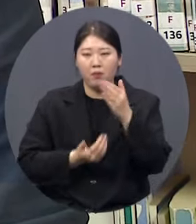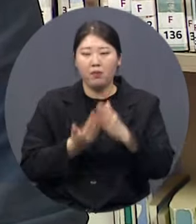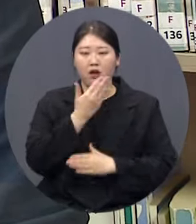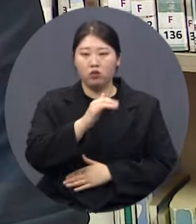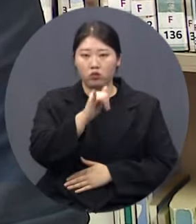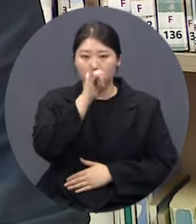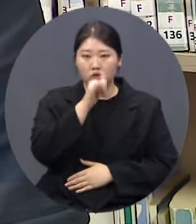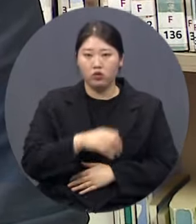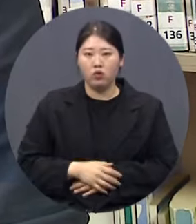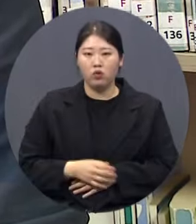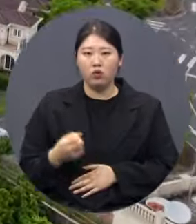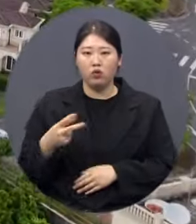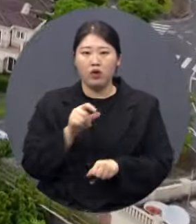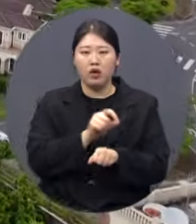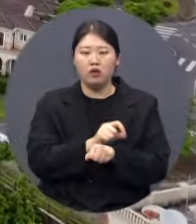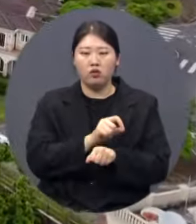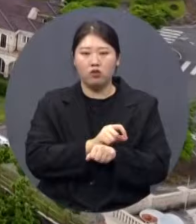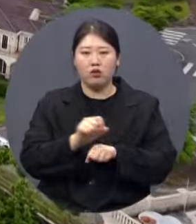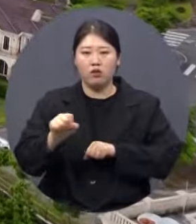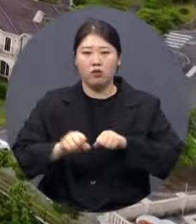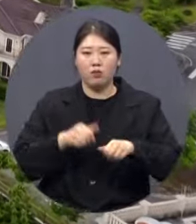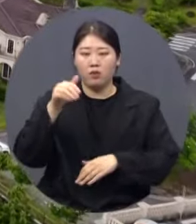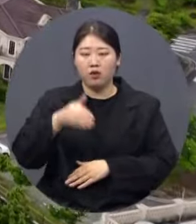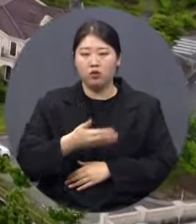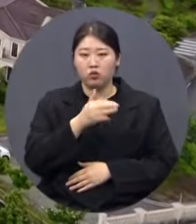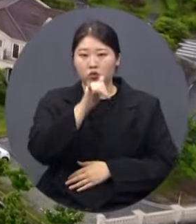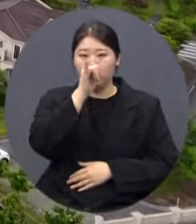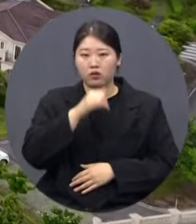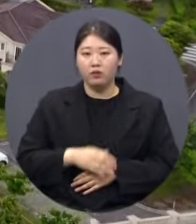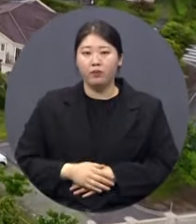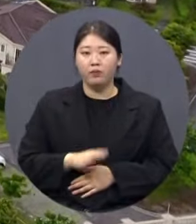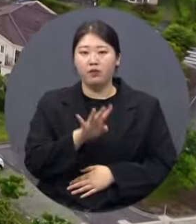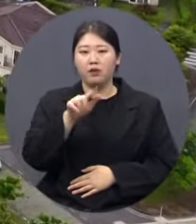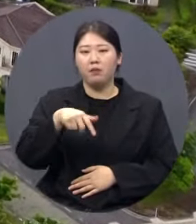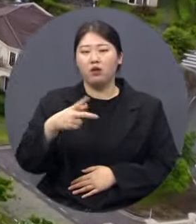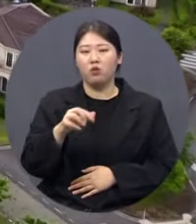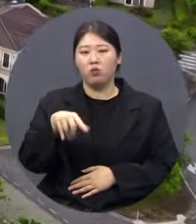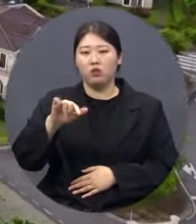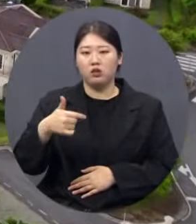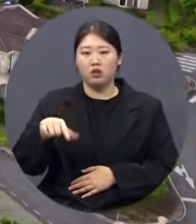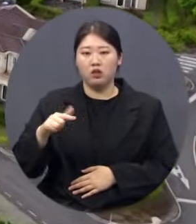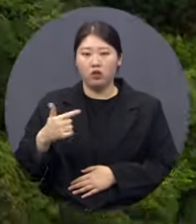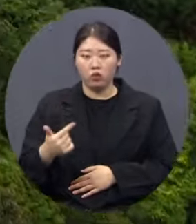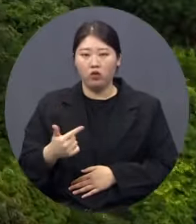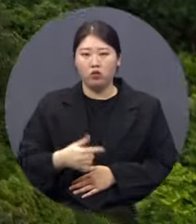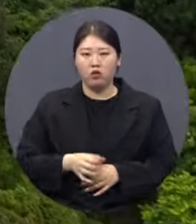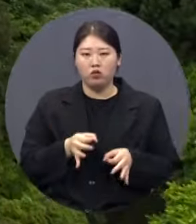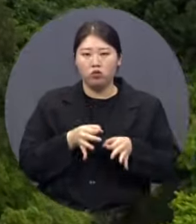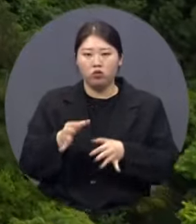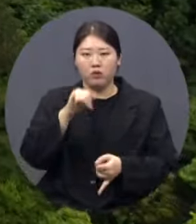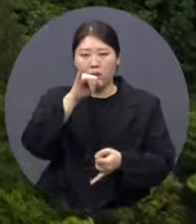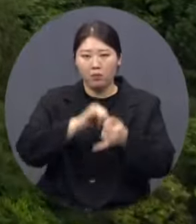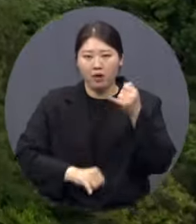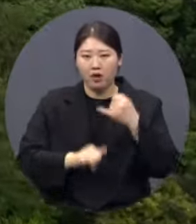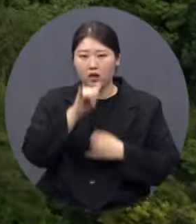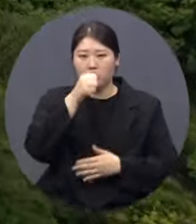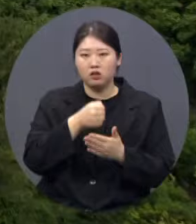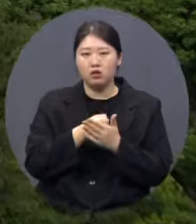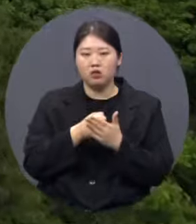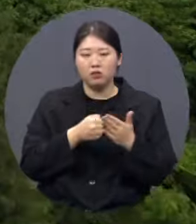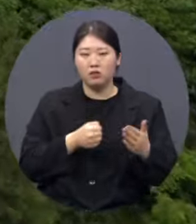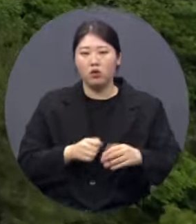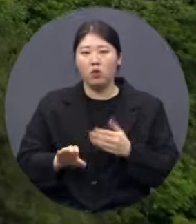추락시킬 수 있는 것이죠 한편 백통신원 리조트는 투자 계획을 어여 외국인 투자 지역에서